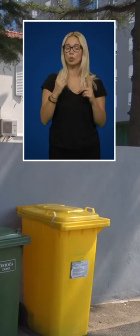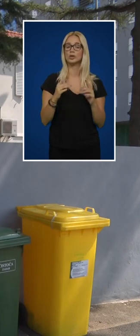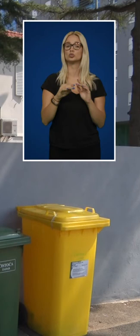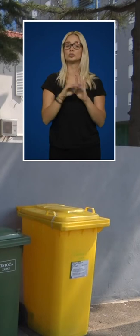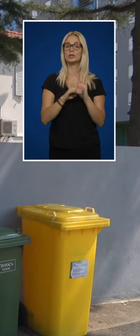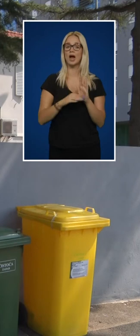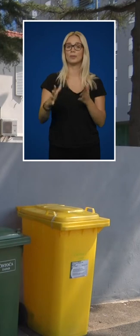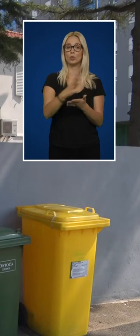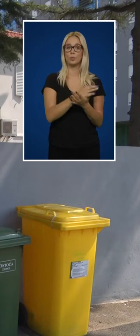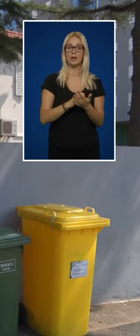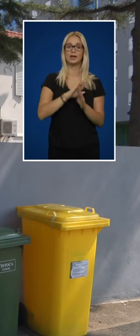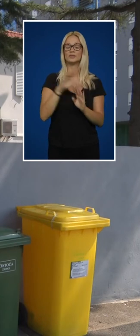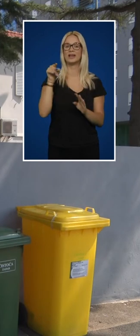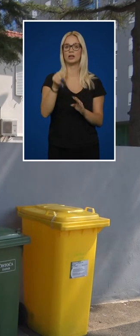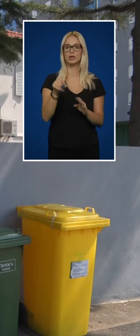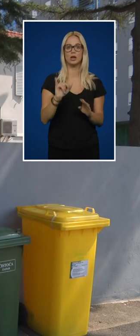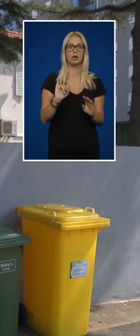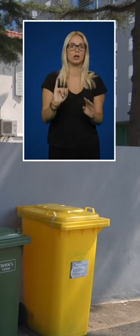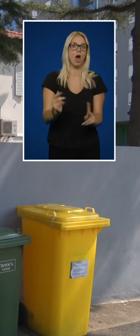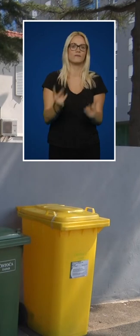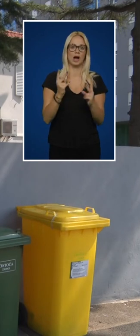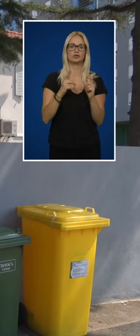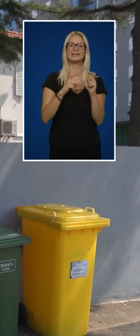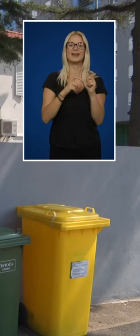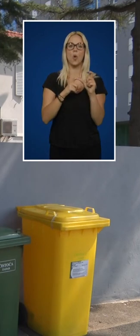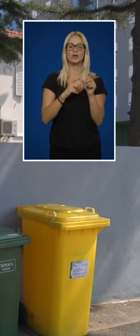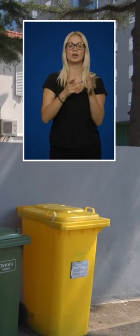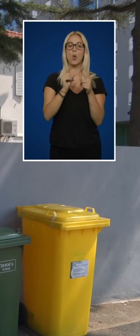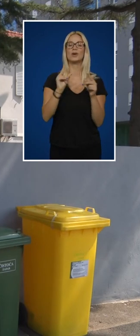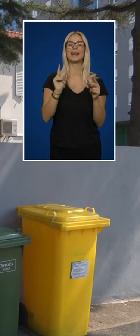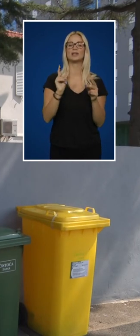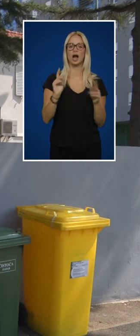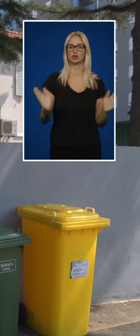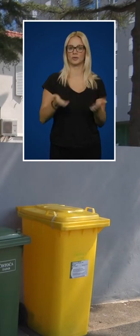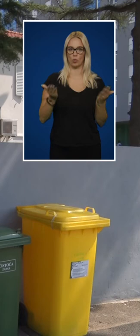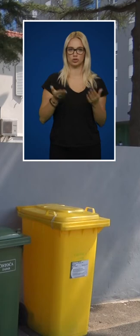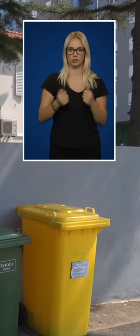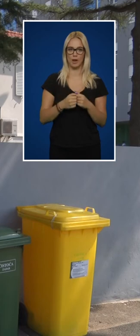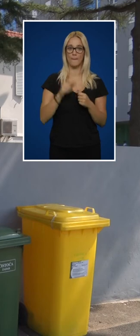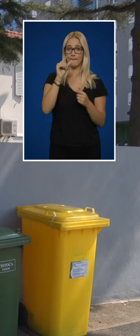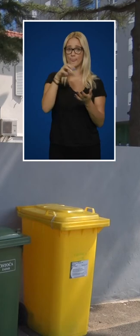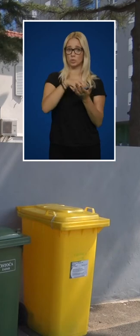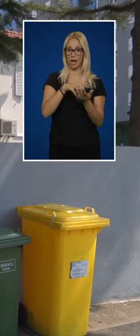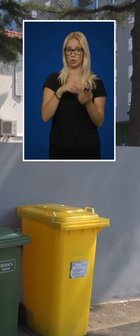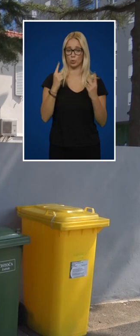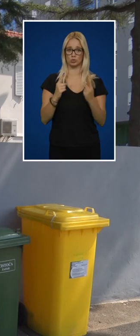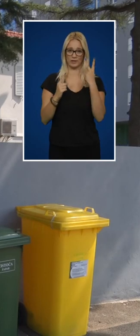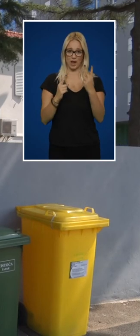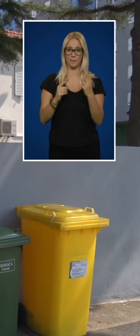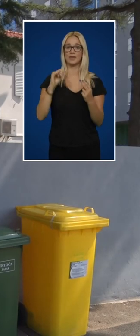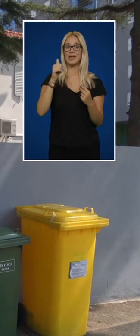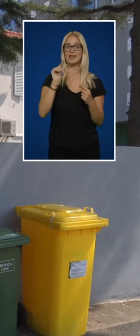mjesnim odborima u svim kvartovima po planu cijelu godinu. E sad, što se tiče ovog osnovnog